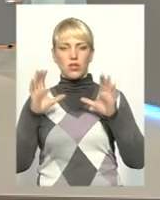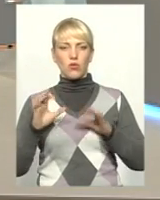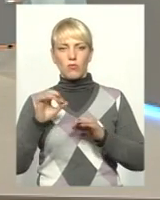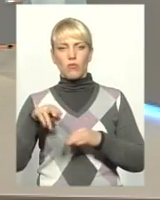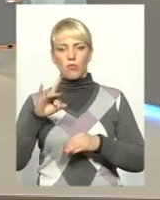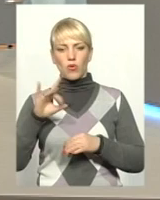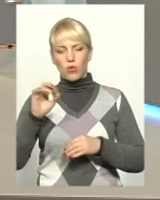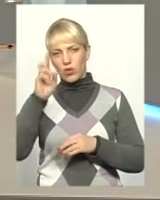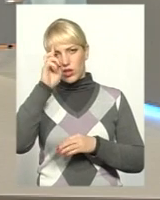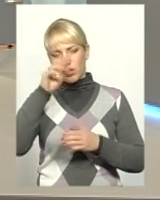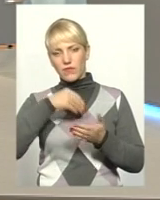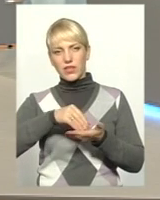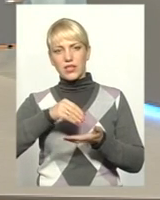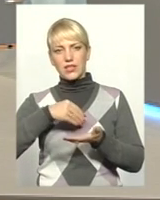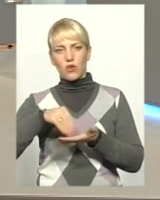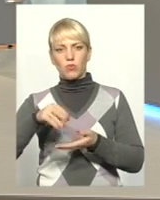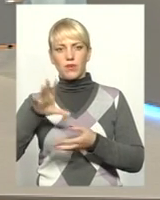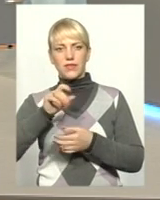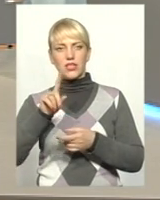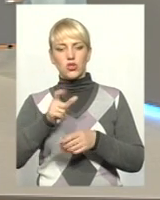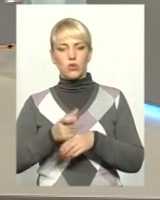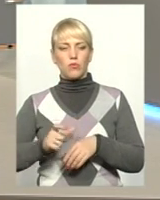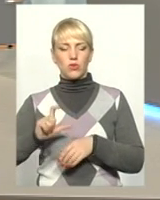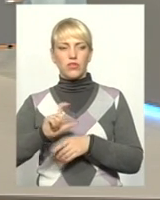закупівлі, все, що перевищує